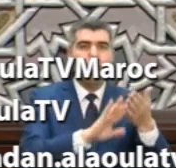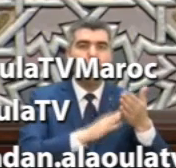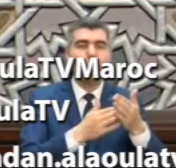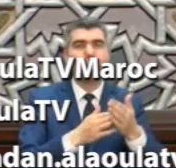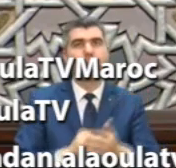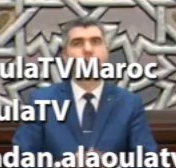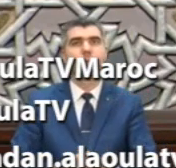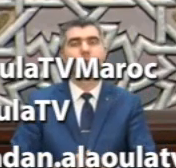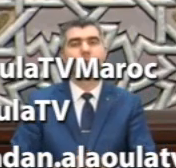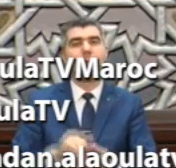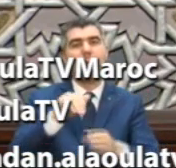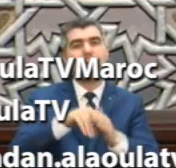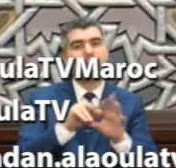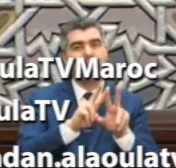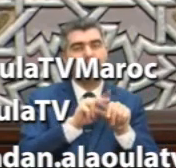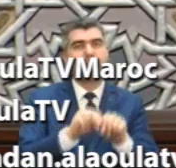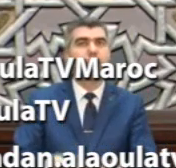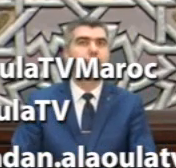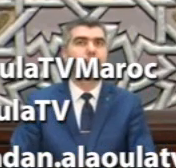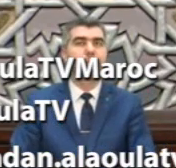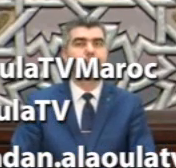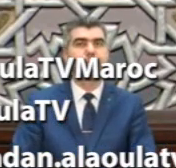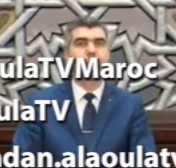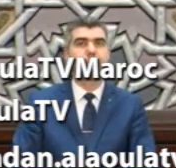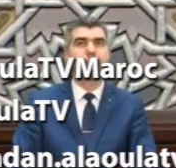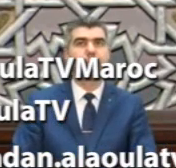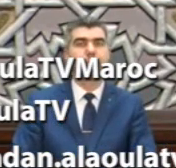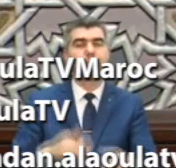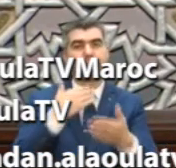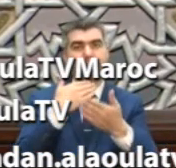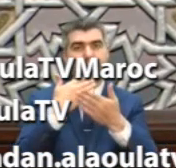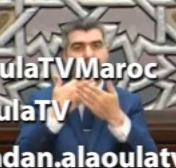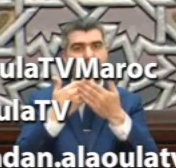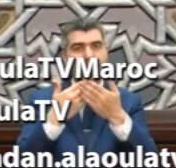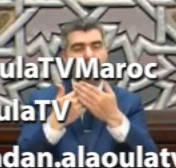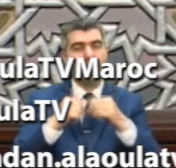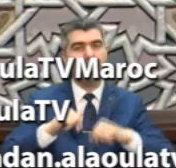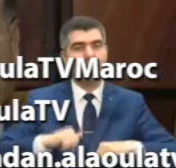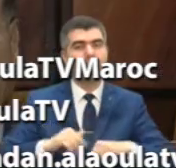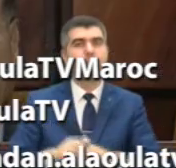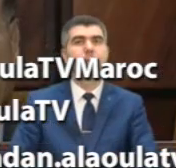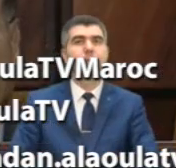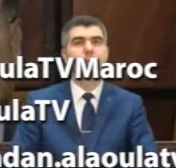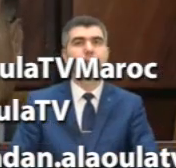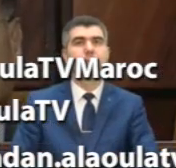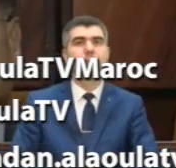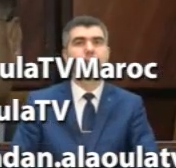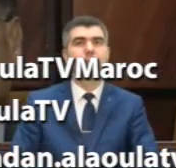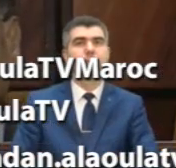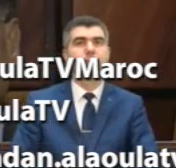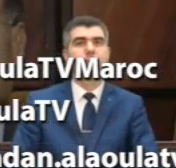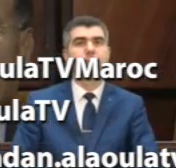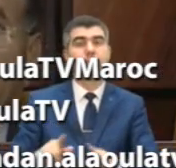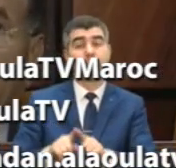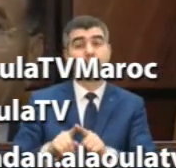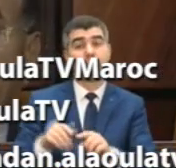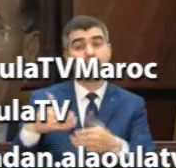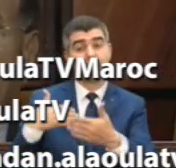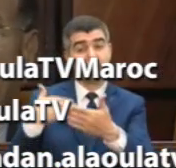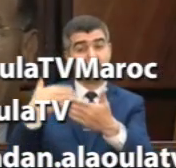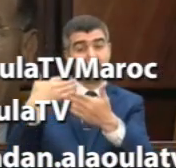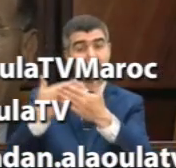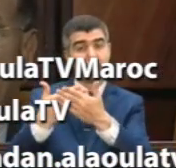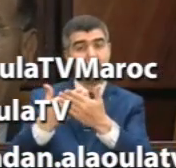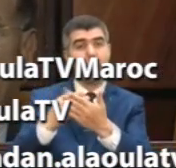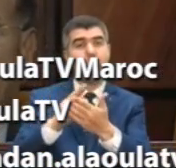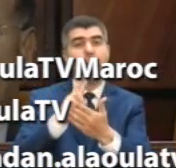الدستوري. تفضل السيد النائب. شكرا السيدة الوزيرة. استمرت الحكومة في برنامج